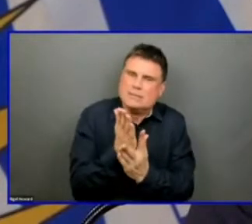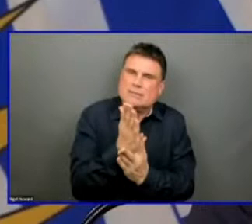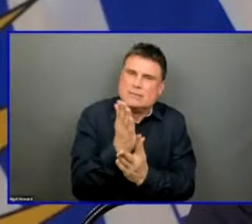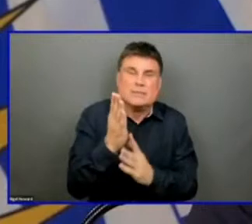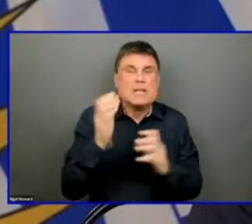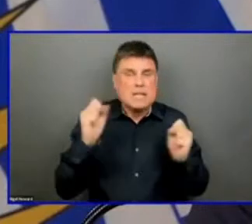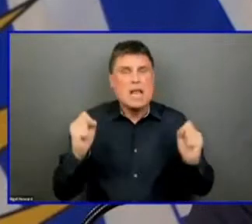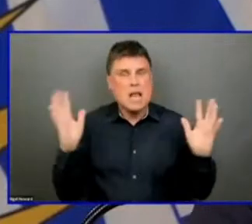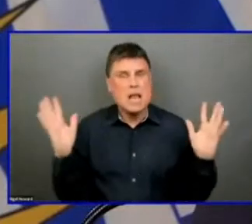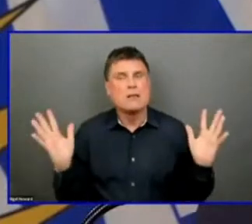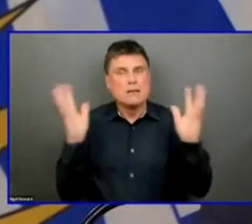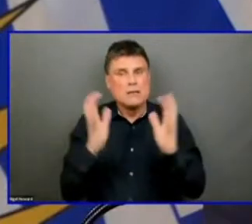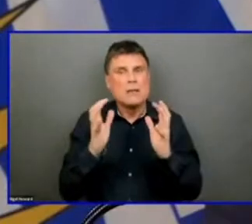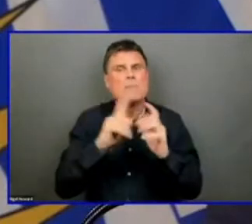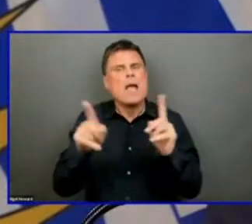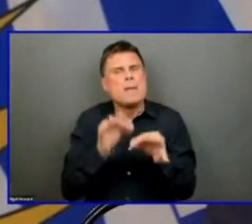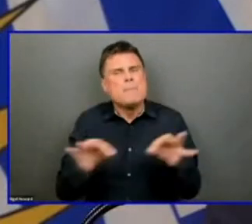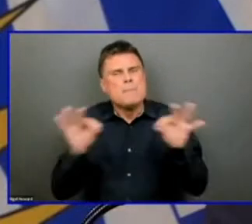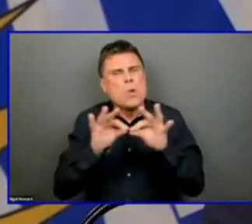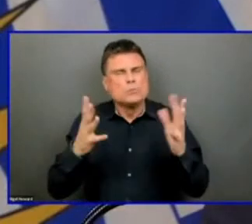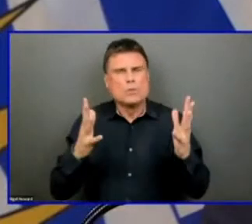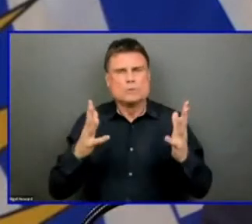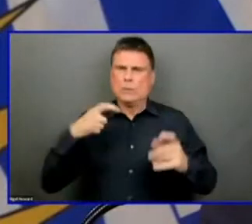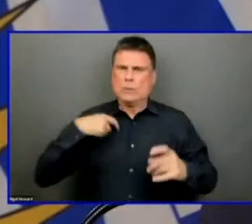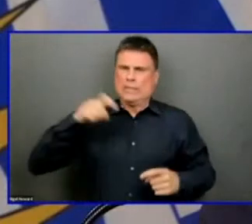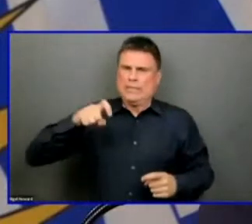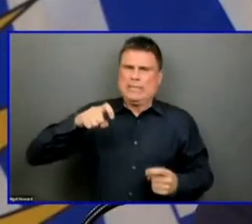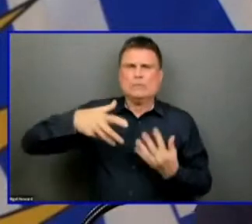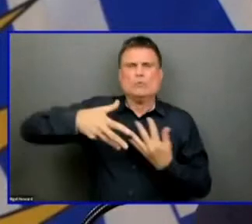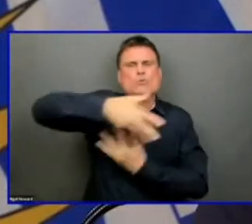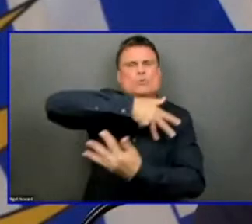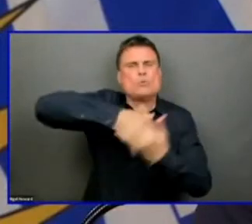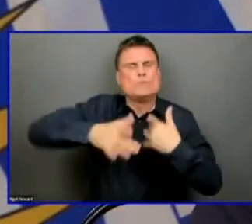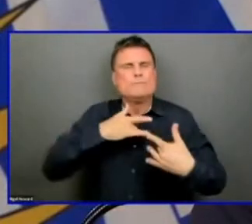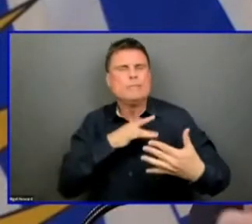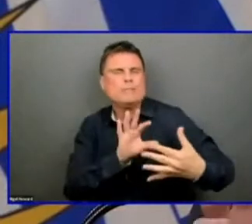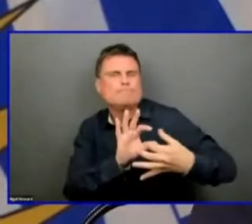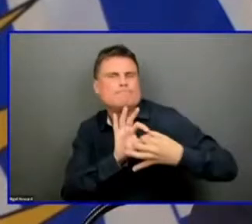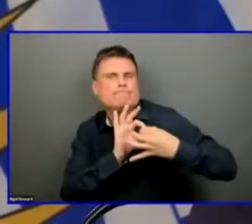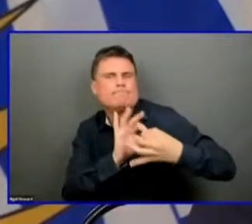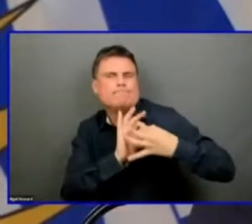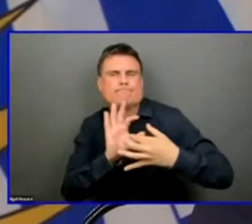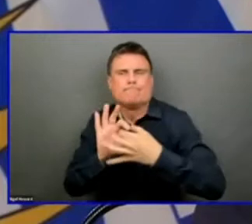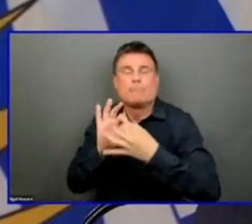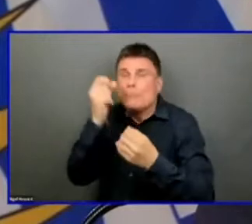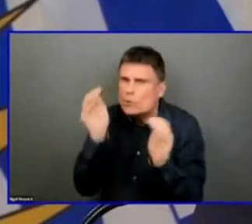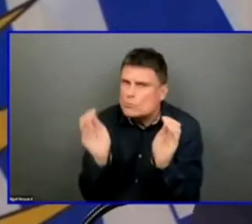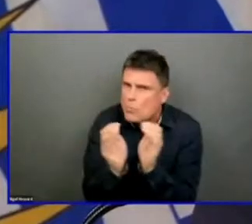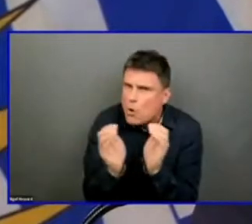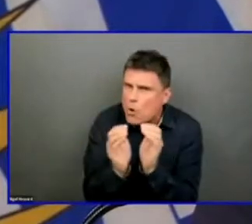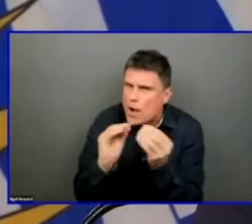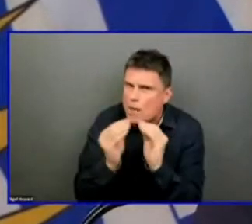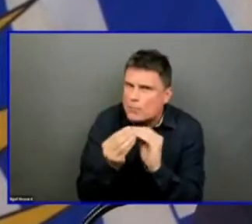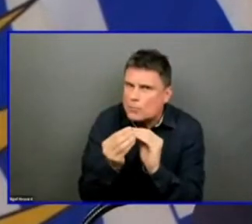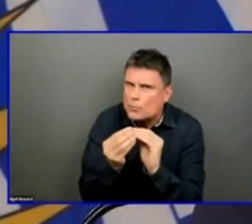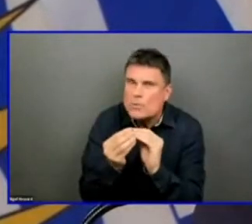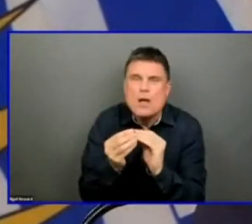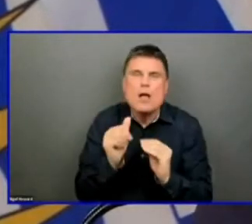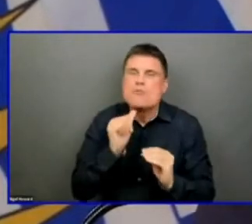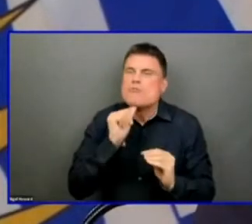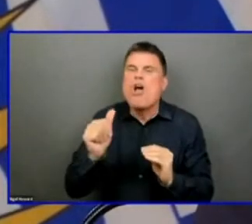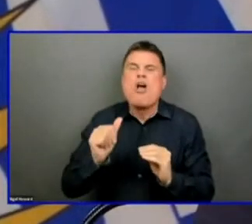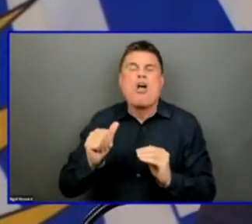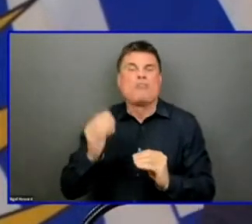对 reduces 人们 the 来 risk. 讲这个 But it 社 should be 交 the 社会的 same 联系 small 还是 group 很 of 重要 people 的但 that 是 you 呢 can 人 meet 数越少风险越 outdoors, 小 keeping